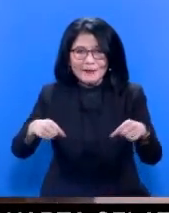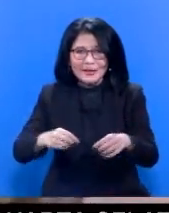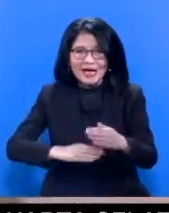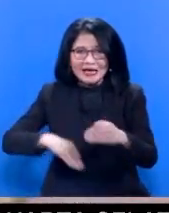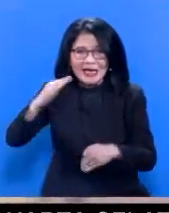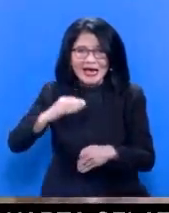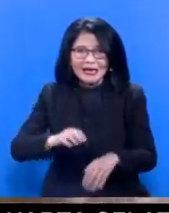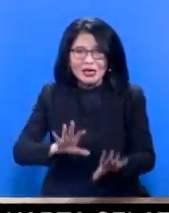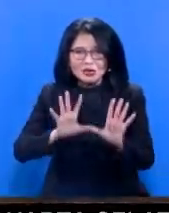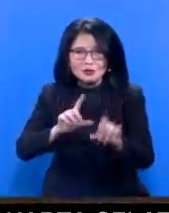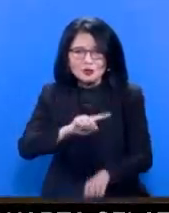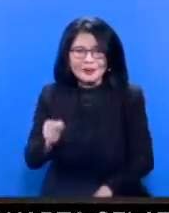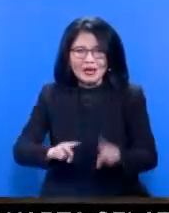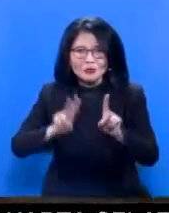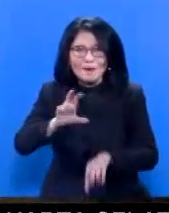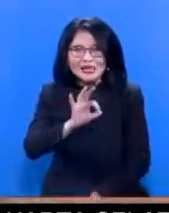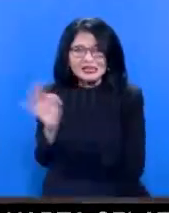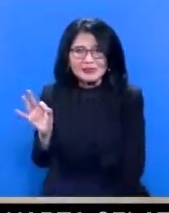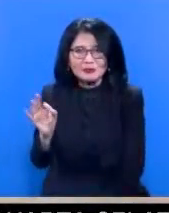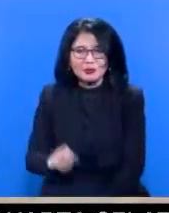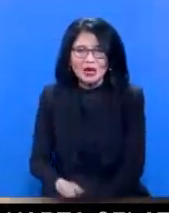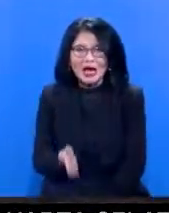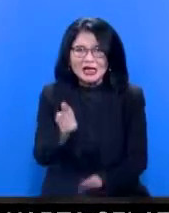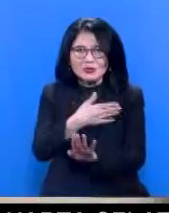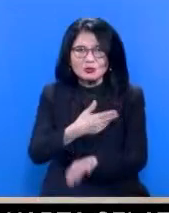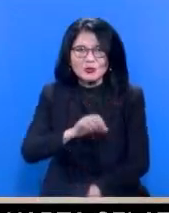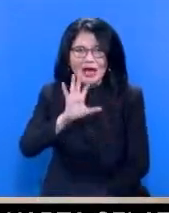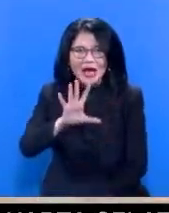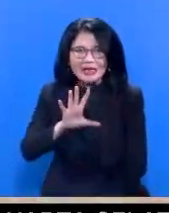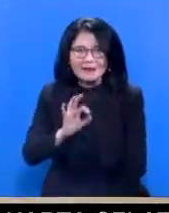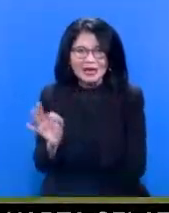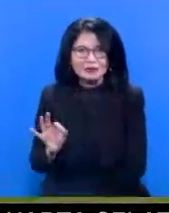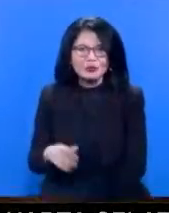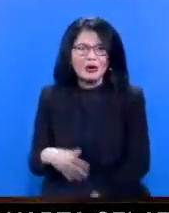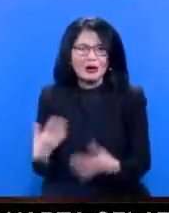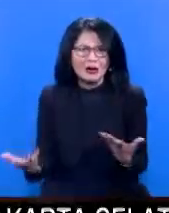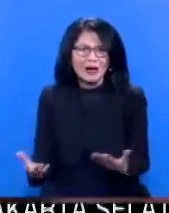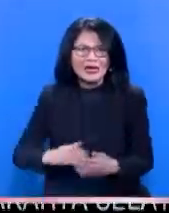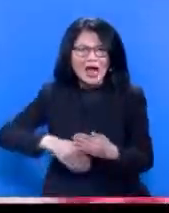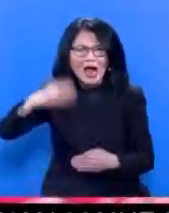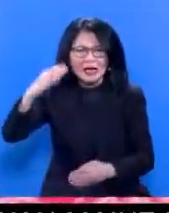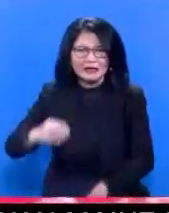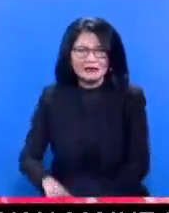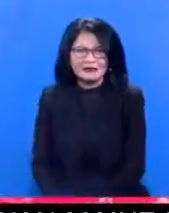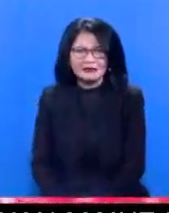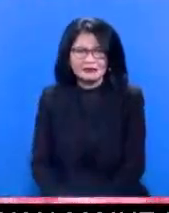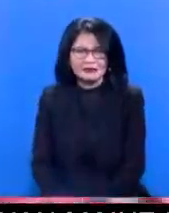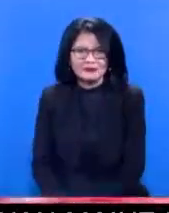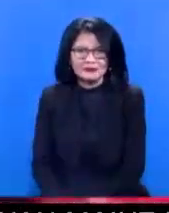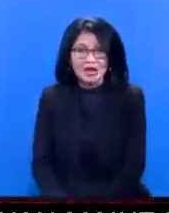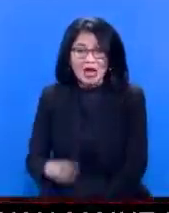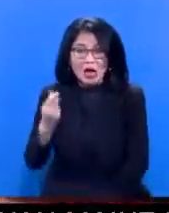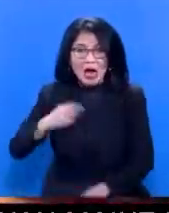menjadi Rp10 hingga Rp12.000 dari sebelumnya hanya Rp5 hingga Rp6.000. Kelangkaan serta kenaikan harga